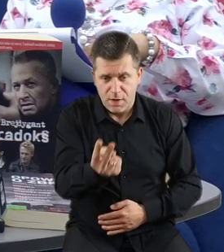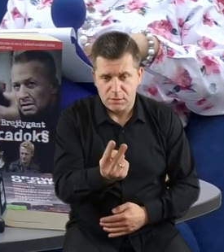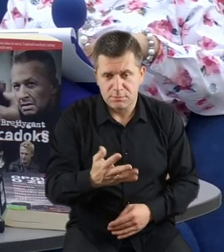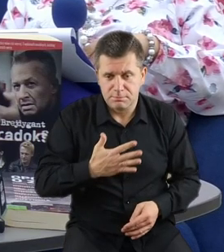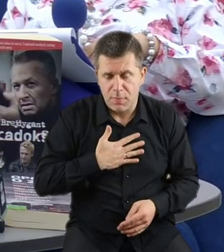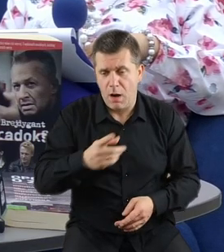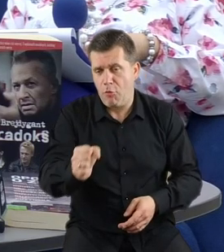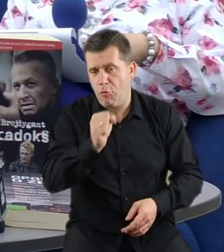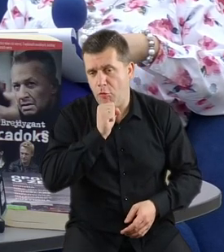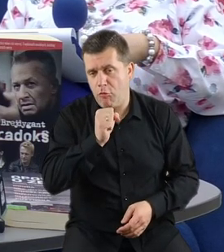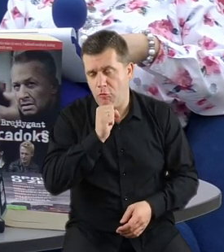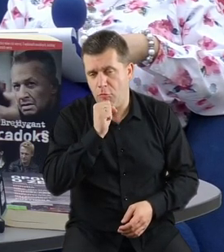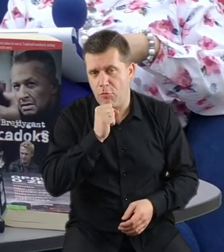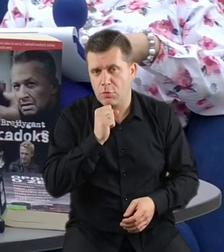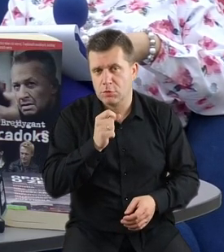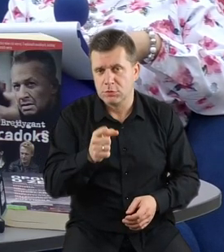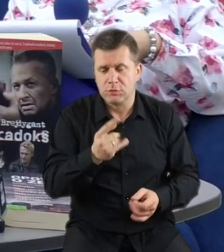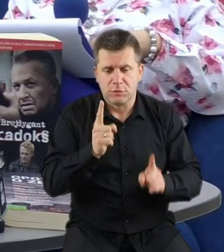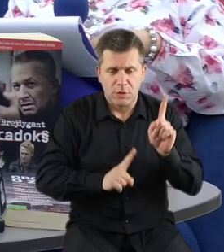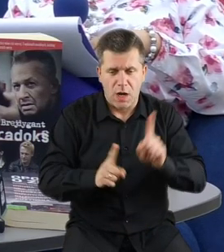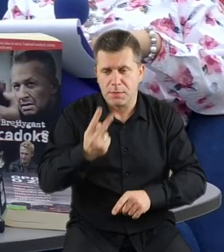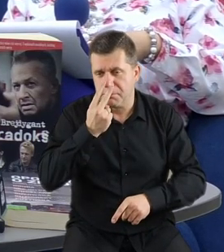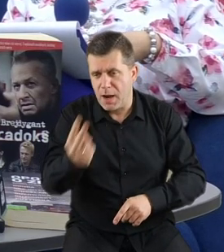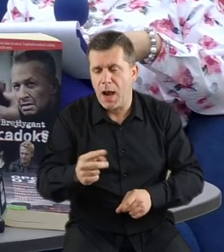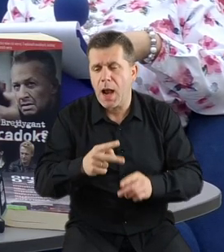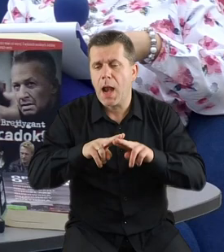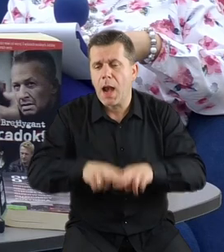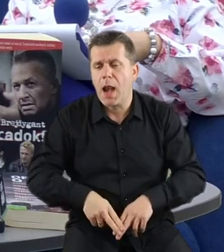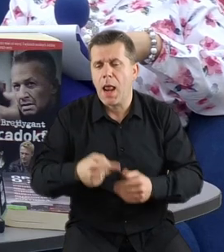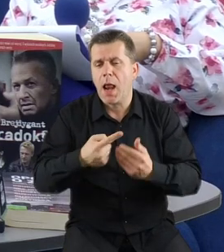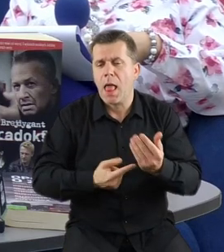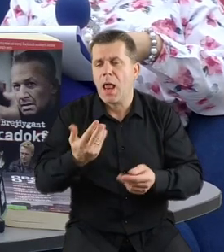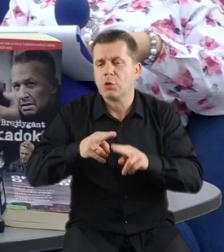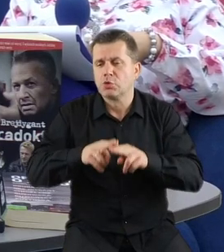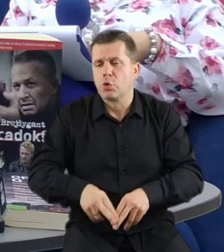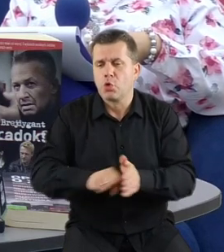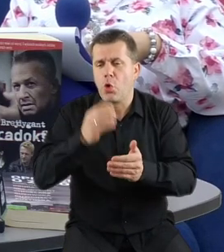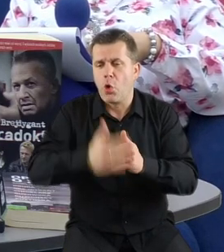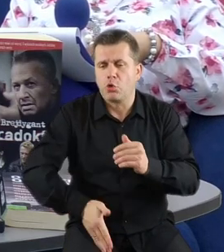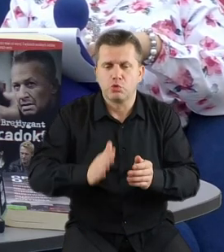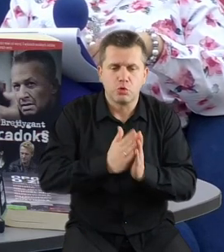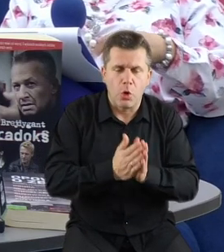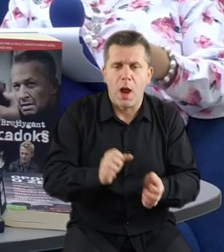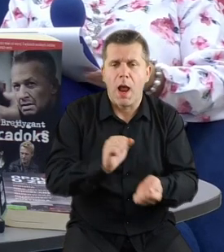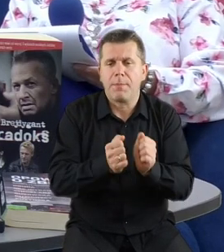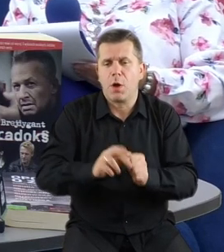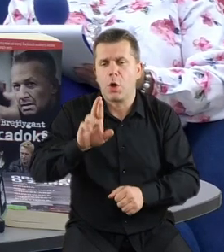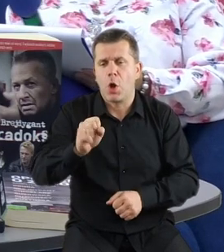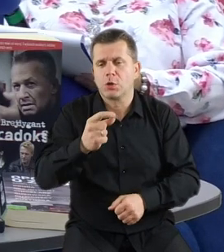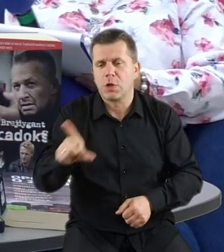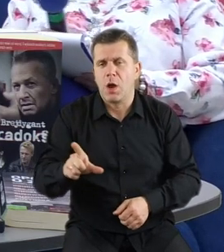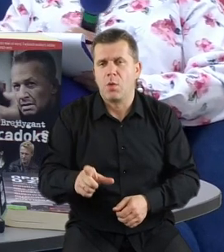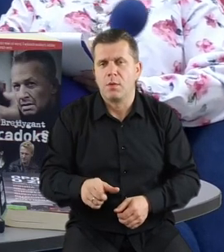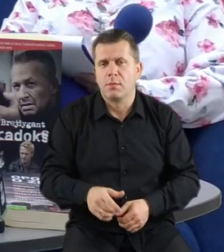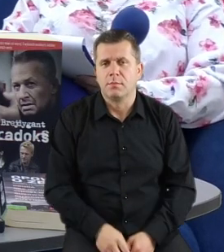mam przed sobą jakąś ogromną, że czasem zerkam ile do końca rozdziału, mówiąc krótko, czasem też ile do końca książki, no to już jak ona